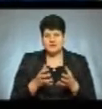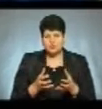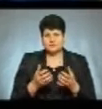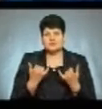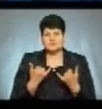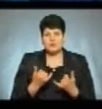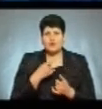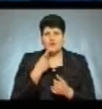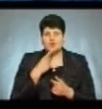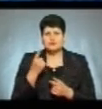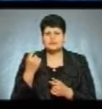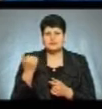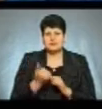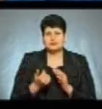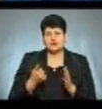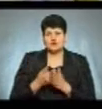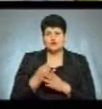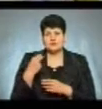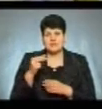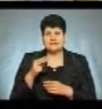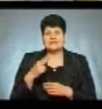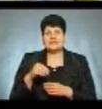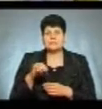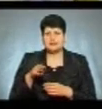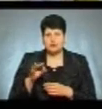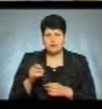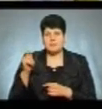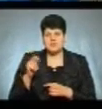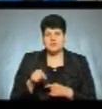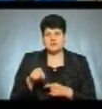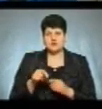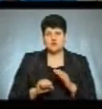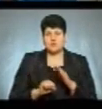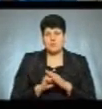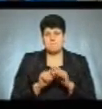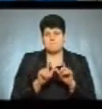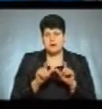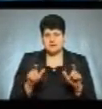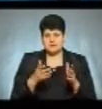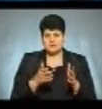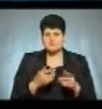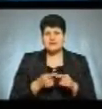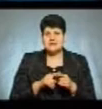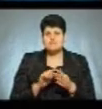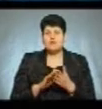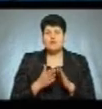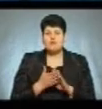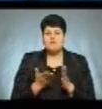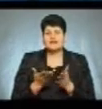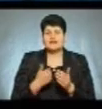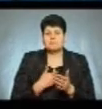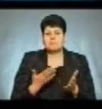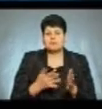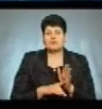Естерсунд. Каже, що за тиждень до чемпіонату Дмитро приїжджав на цю базу. Звичайно, всі ці умови, в яких ми